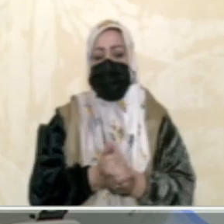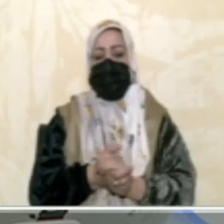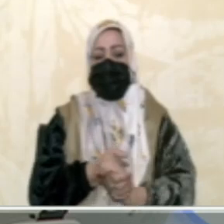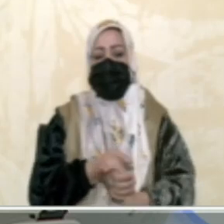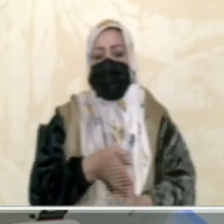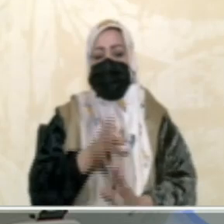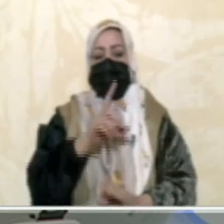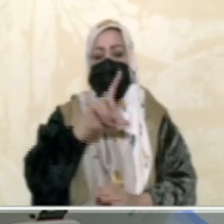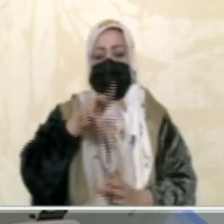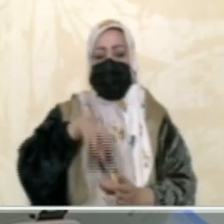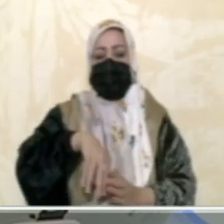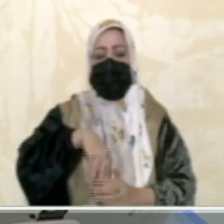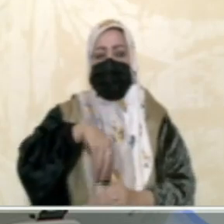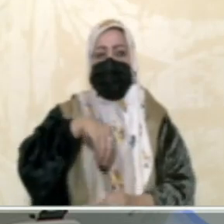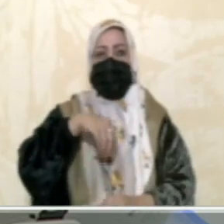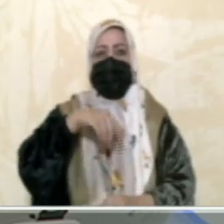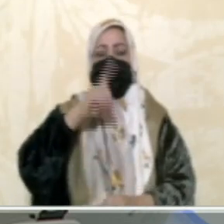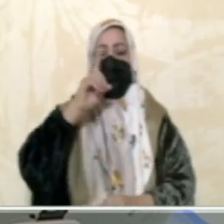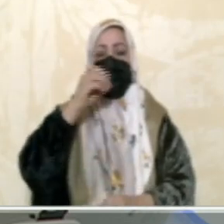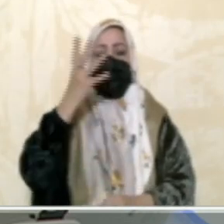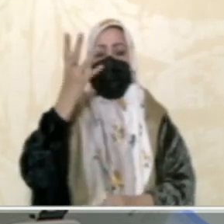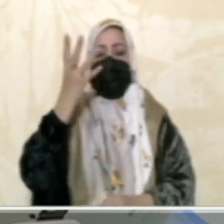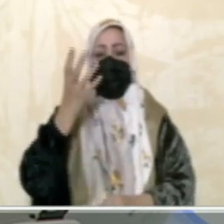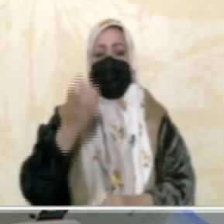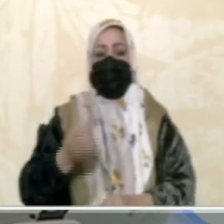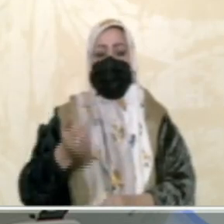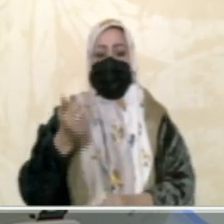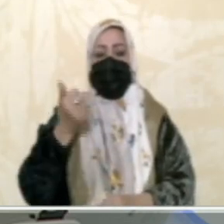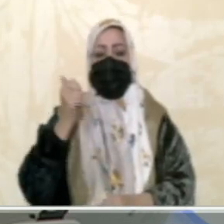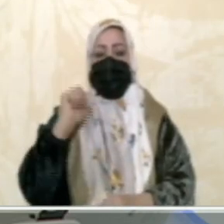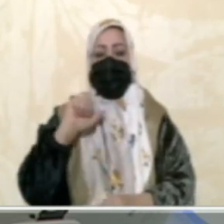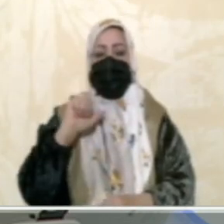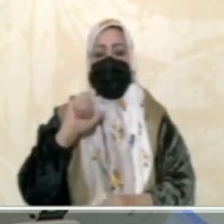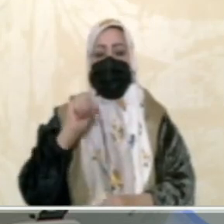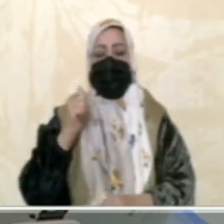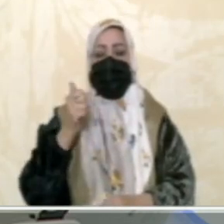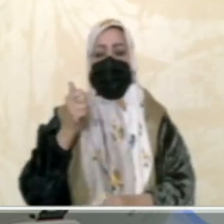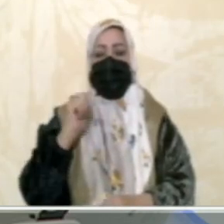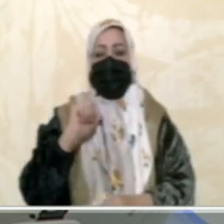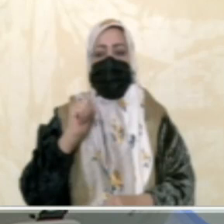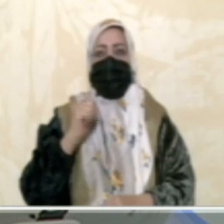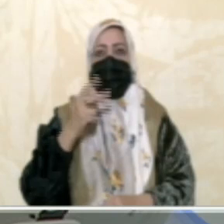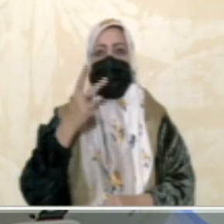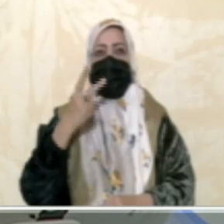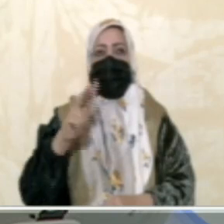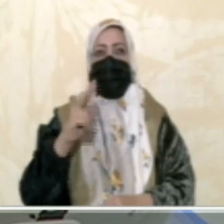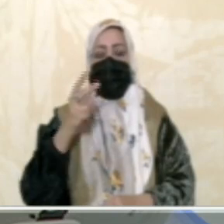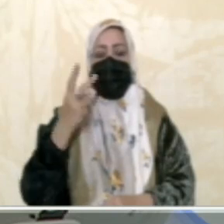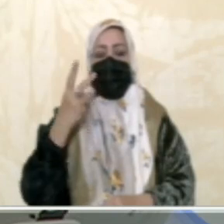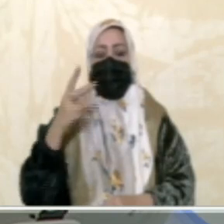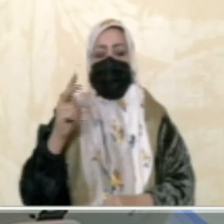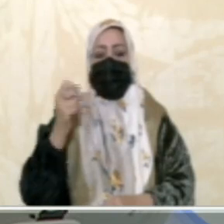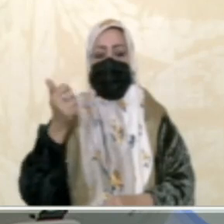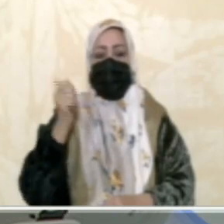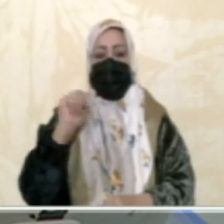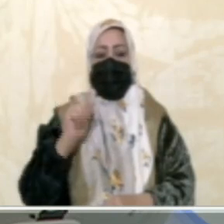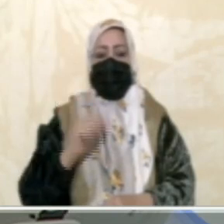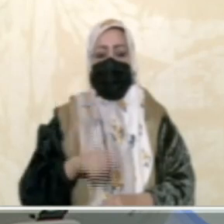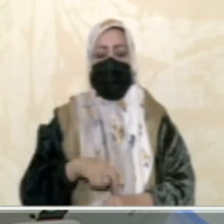الامس ليله الثاني والعشرين من رمضان لسنه 1404